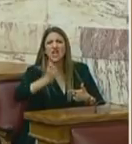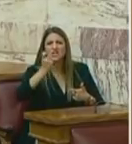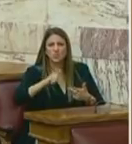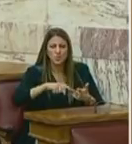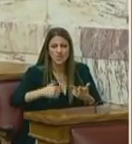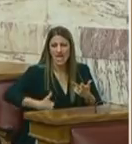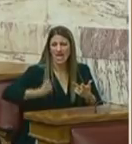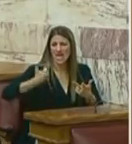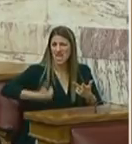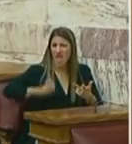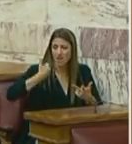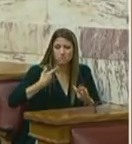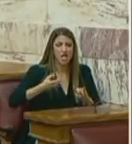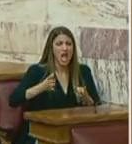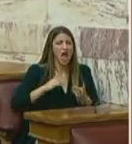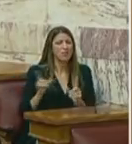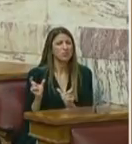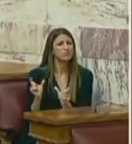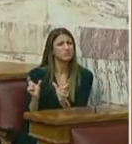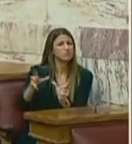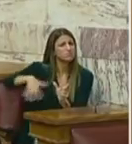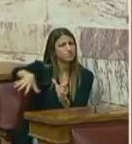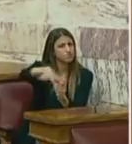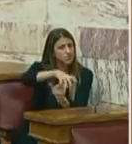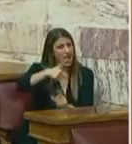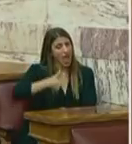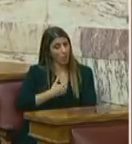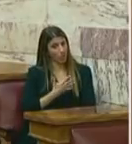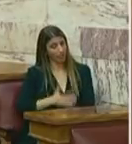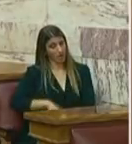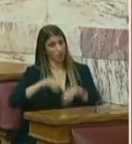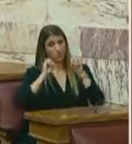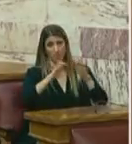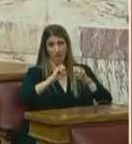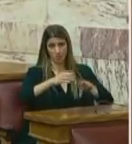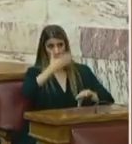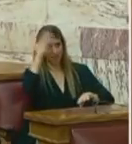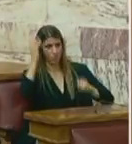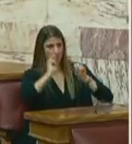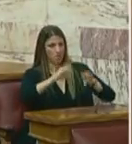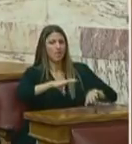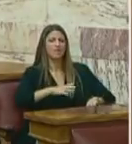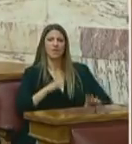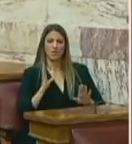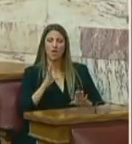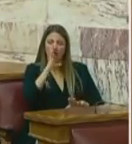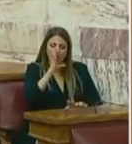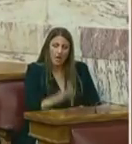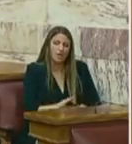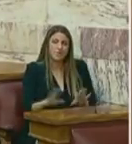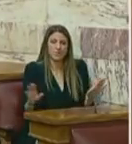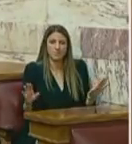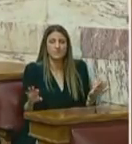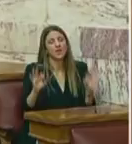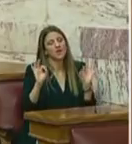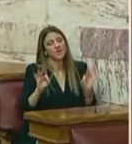εξουσίας. Δεν θέλω να παριστάνω τον ηθικό διδάσκαλο, αλλά έτσι είναι. Υπήρξαν βεβαίως και τμήματα της